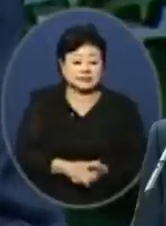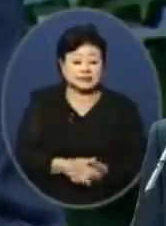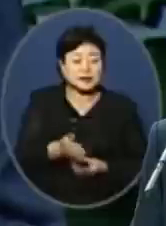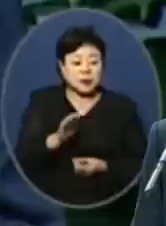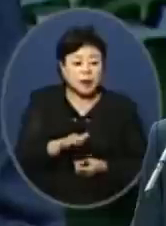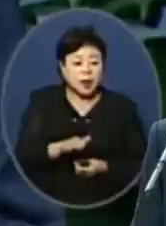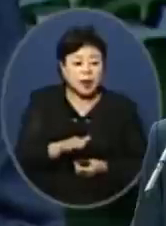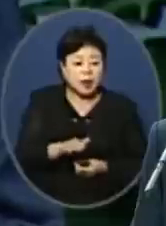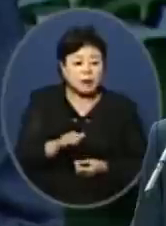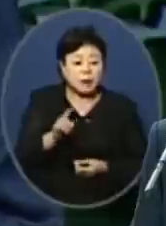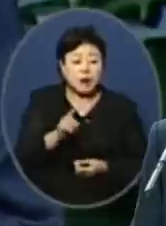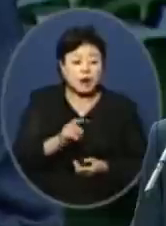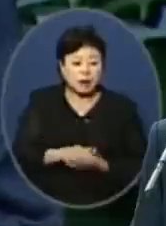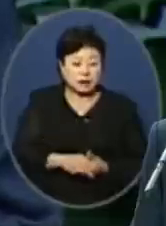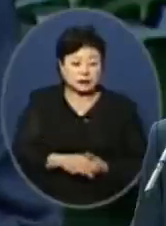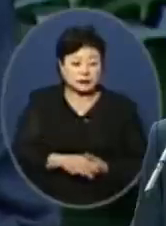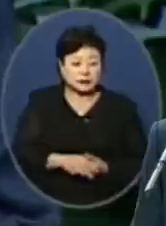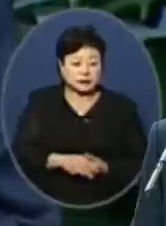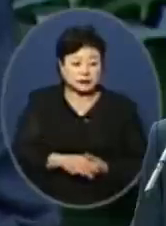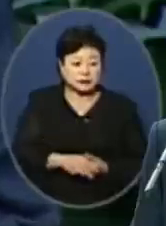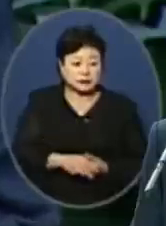그럼 이건 무엇 같으냐 면